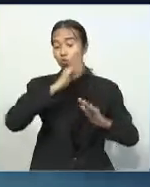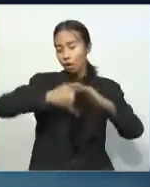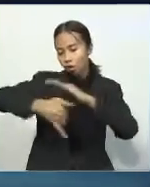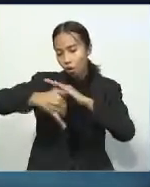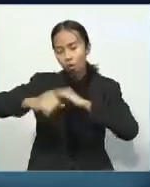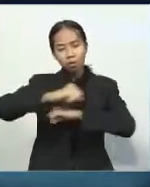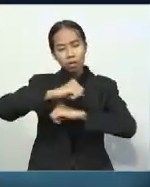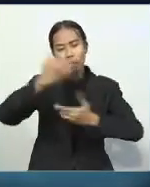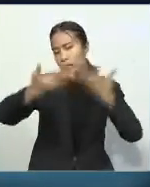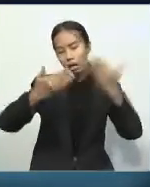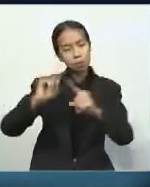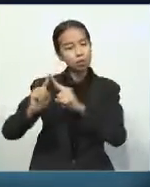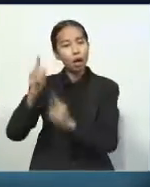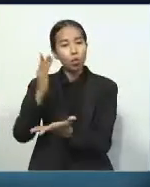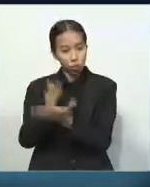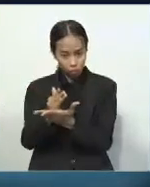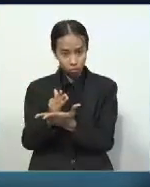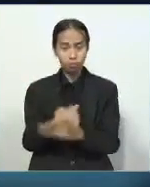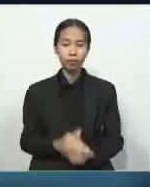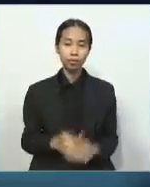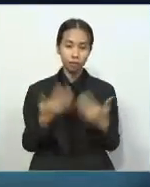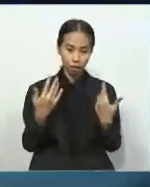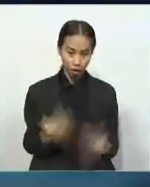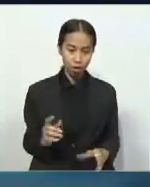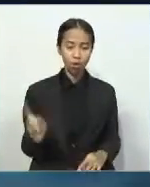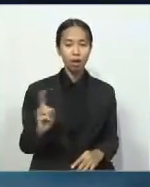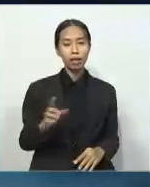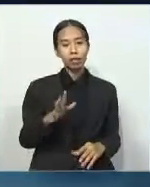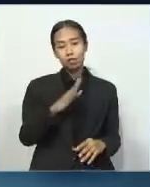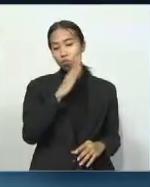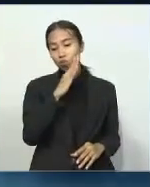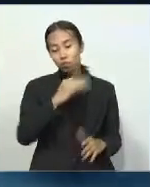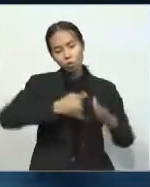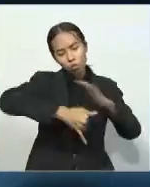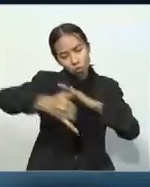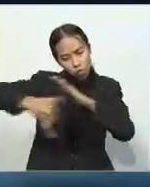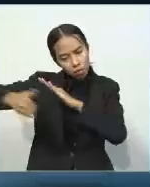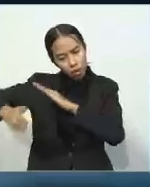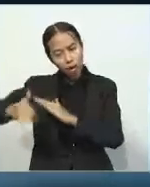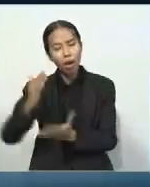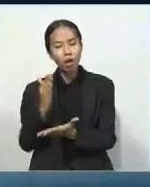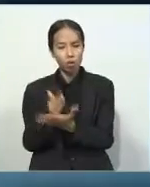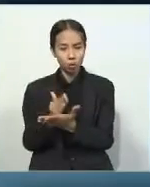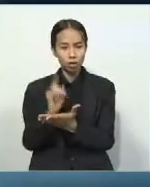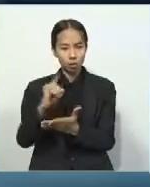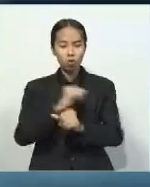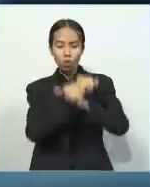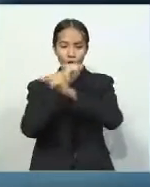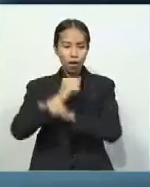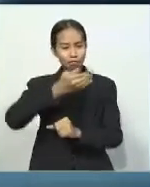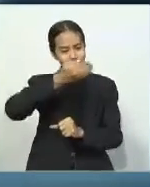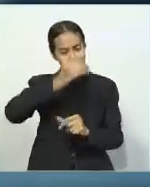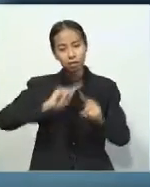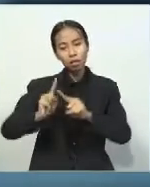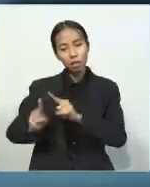ความจำเป็นส่วนคุณผู้ชมที่เป็นกลุ่มเสี่ยงค่ะควรลดระยะเวลาการทำกิจกรรมกลางแจ้งหรือใช้อุปกรณ์ป้องกันตน